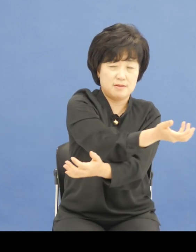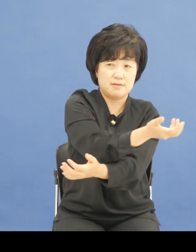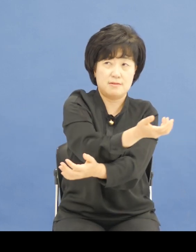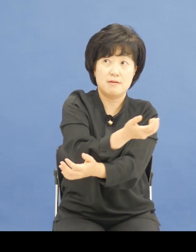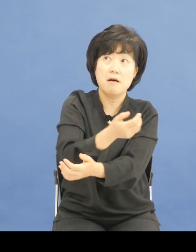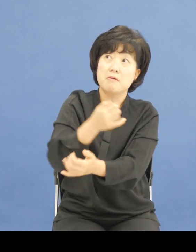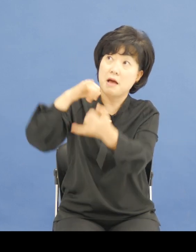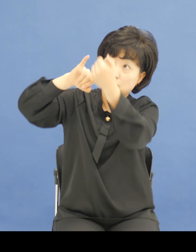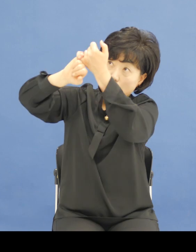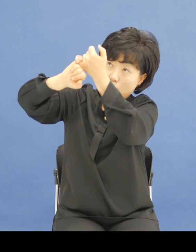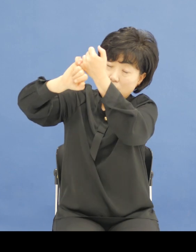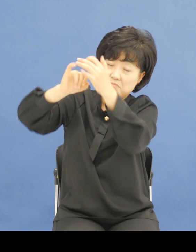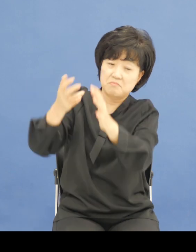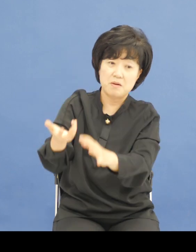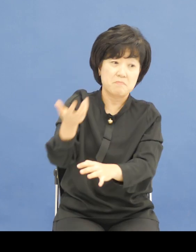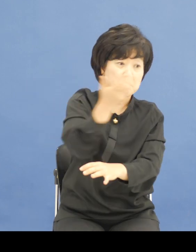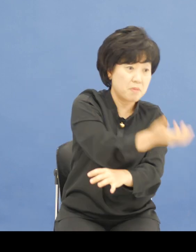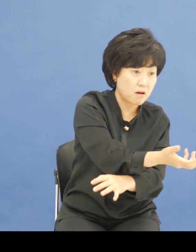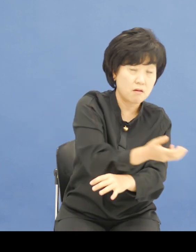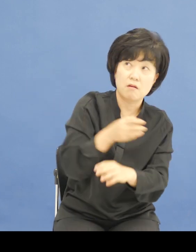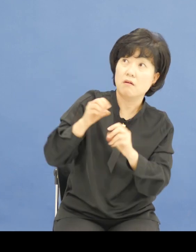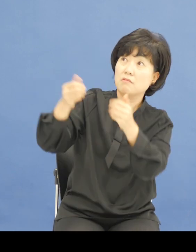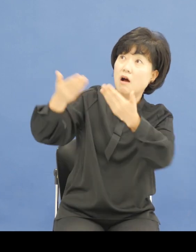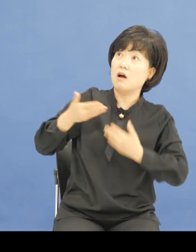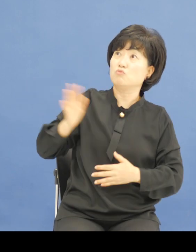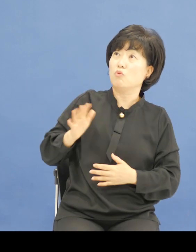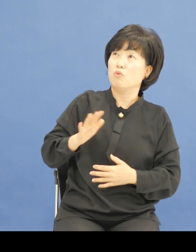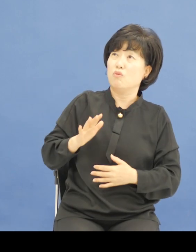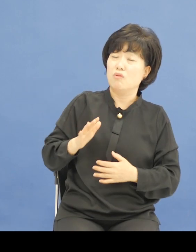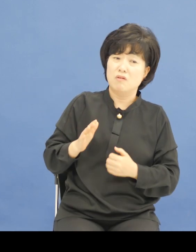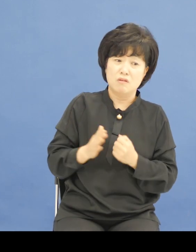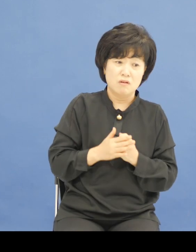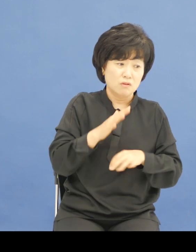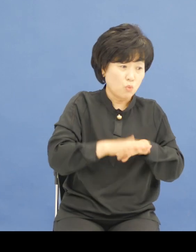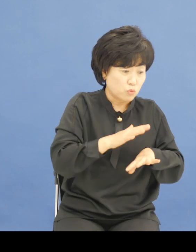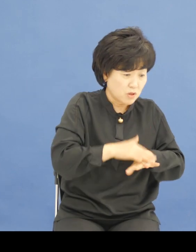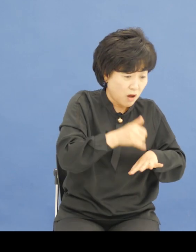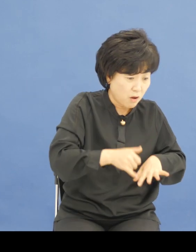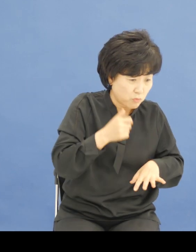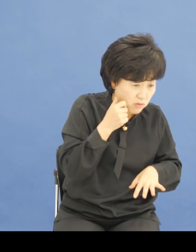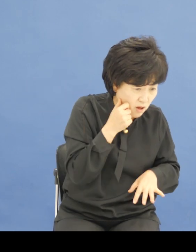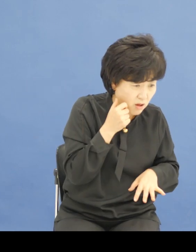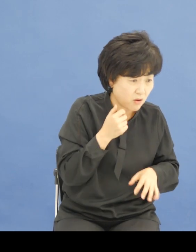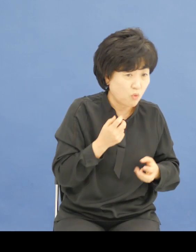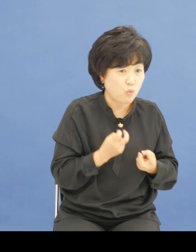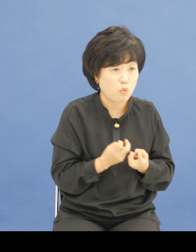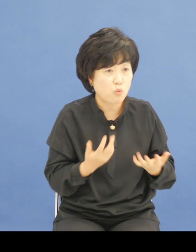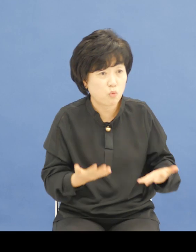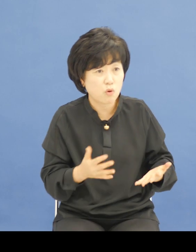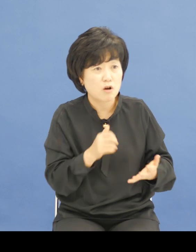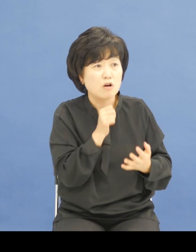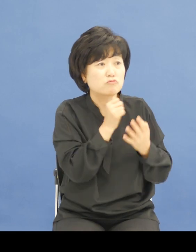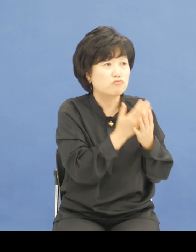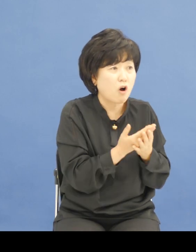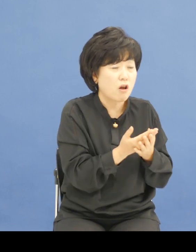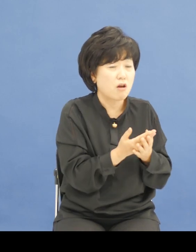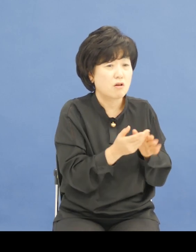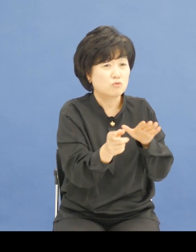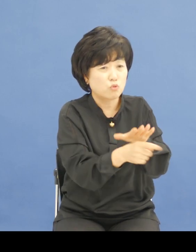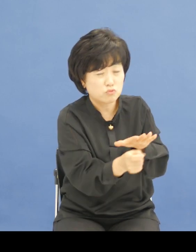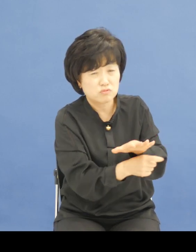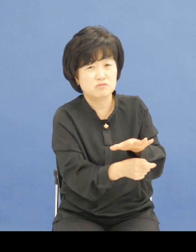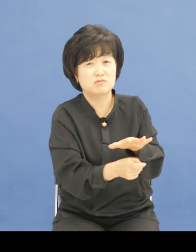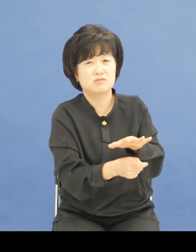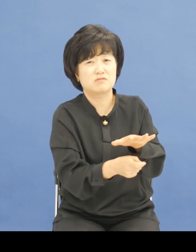모르고. 네. 그러니까 밖에 나가서 이제 여기저기 몰려다니면서 도둑질을 하든지 뭐 구걸 하든지